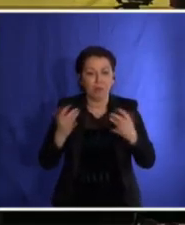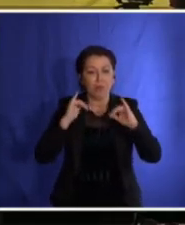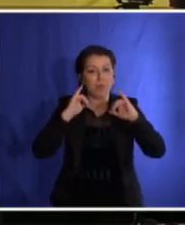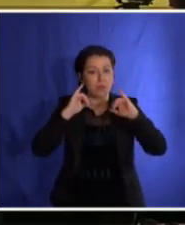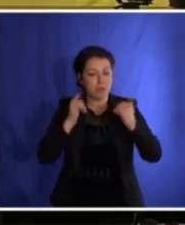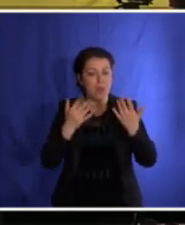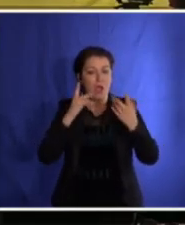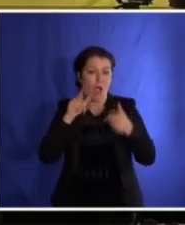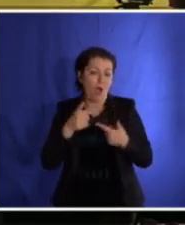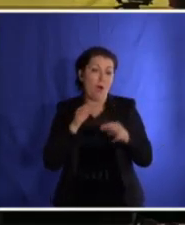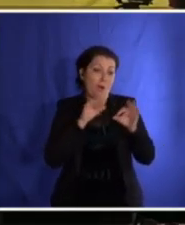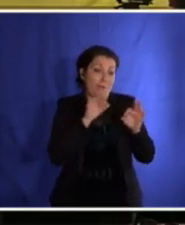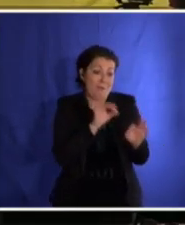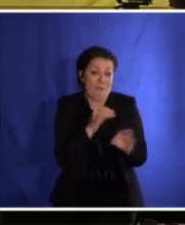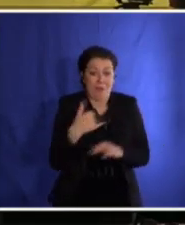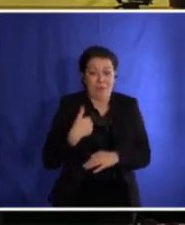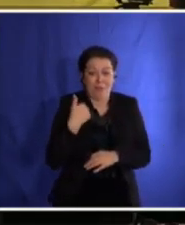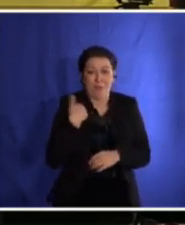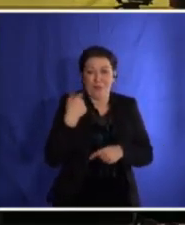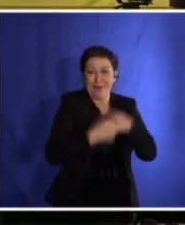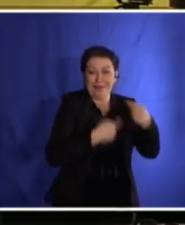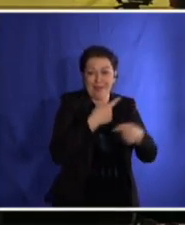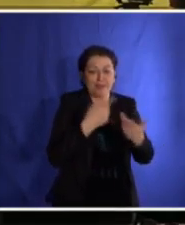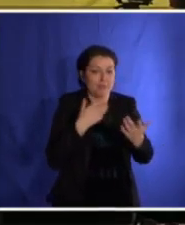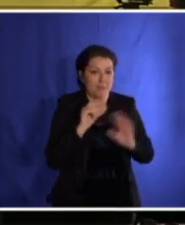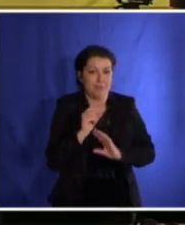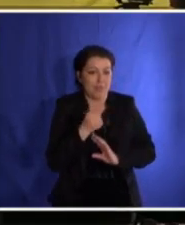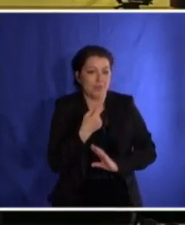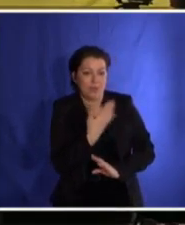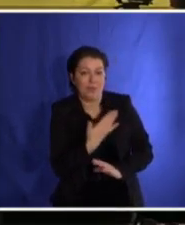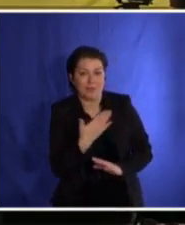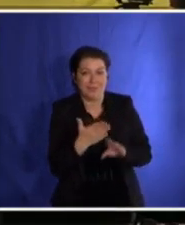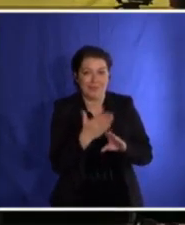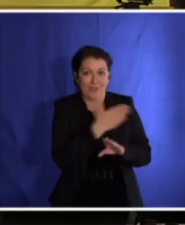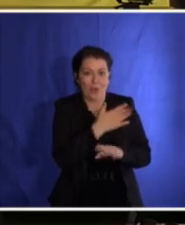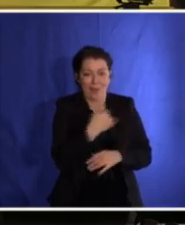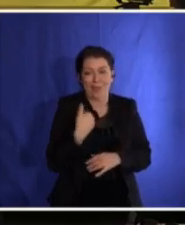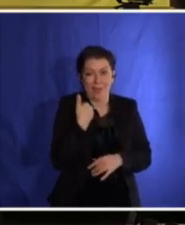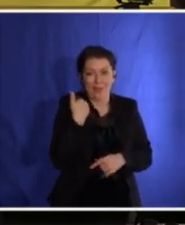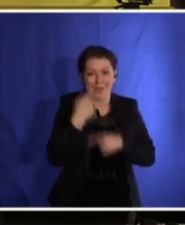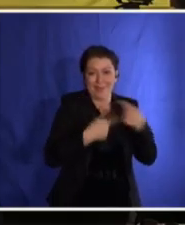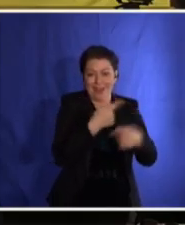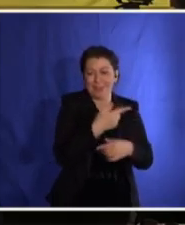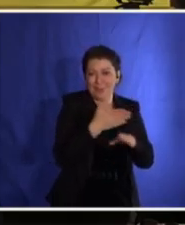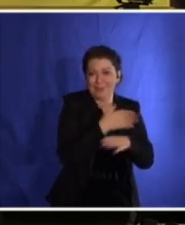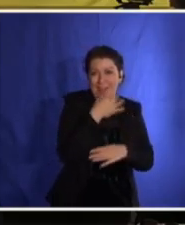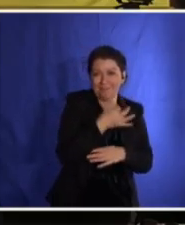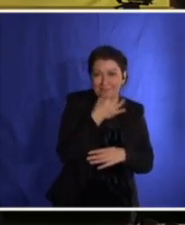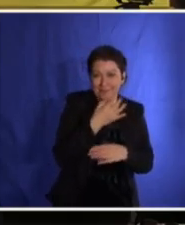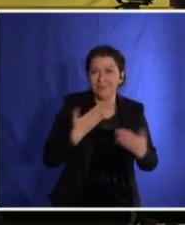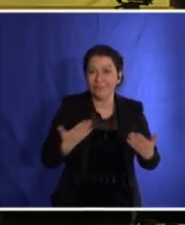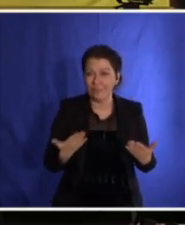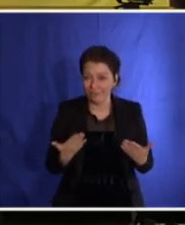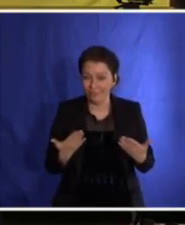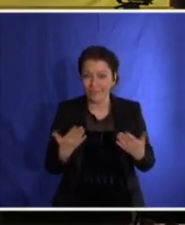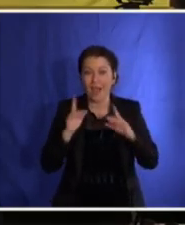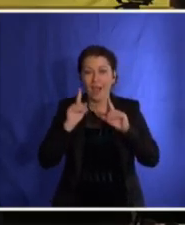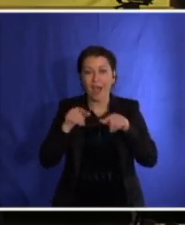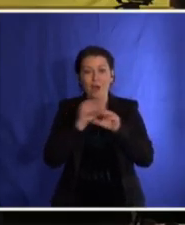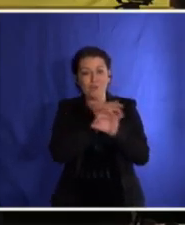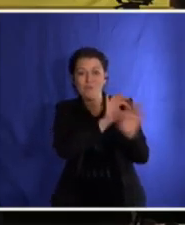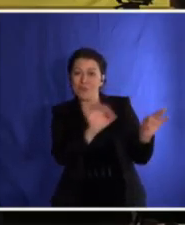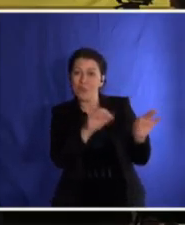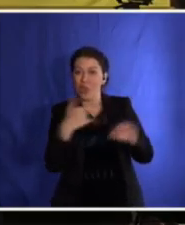die jüngere Generation, wenn gerade die jüngere Generation hier gesprochen hat. Wir bringen eine Leistung auch für die jüngere